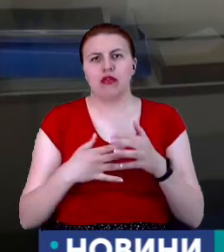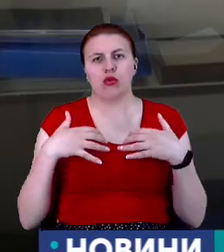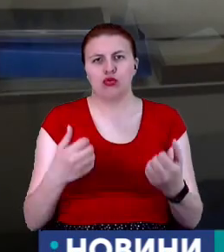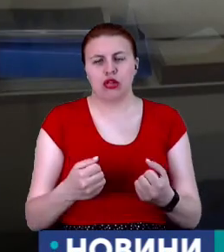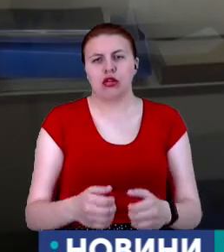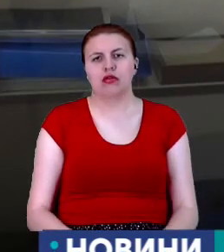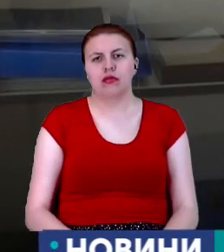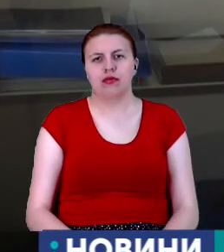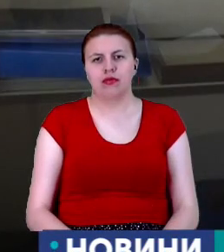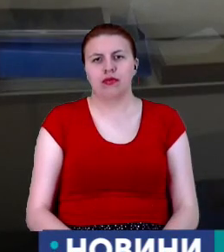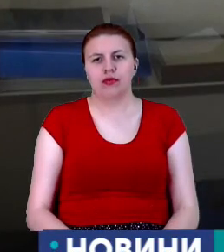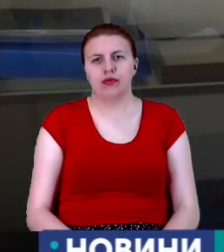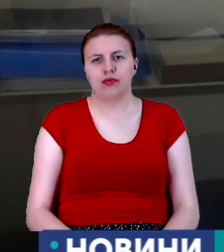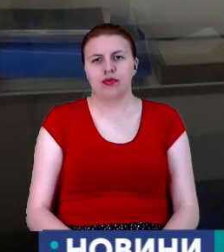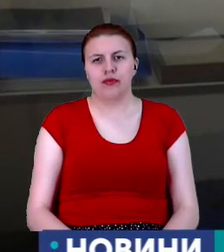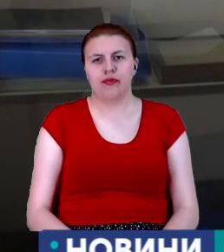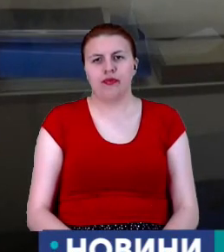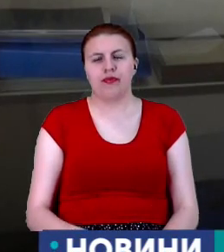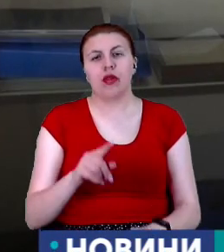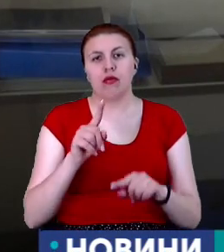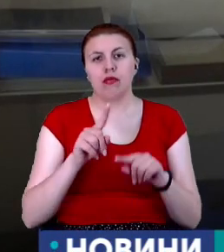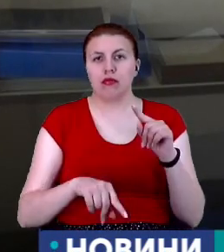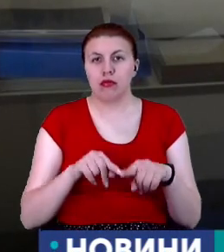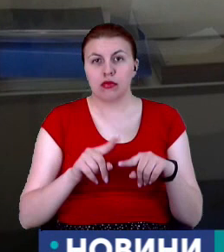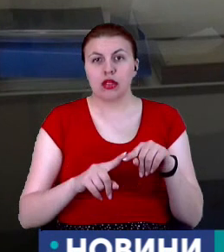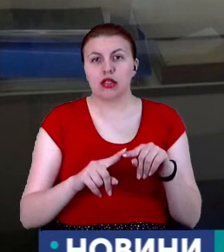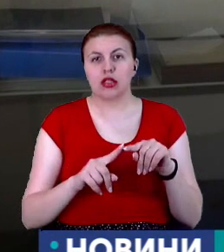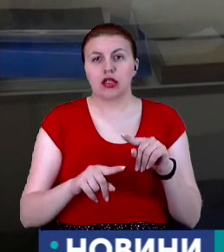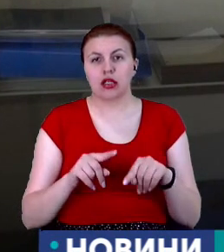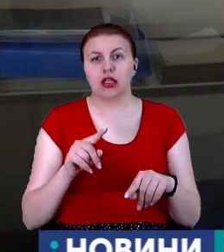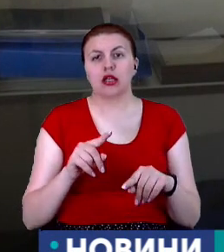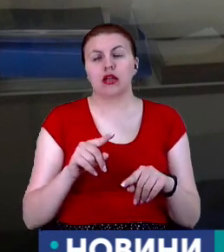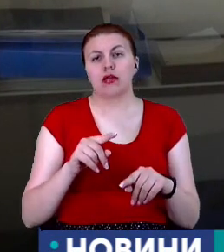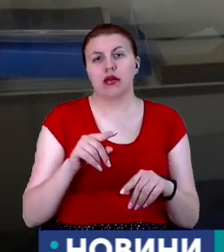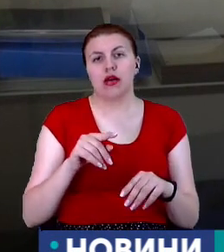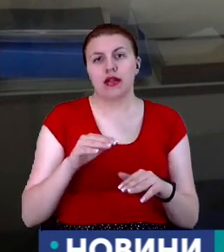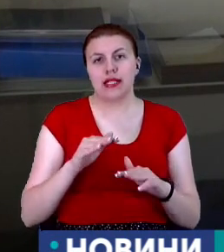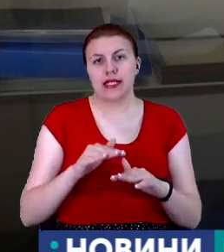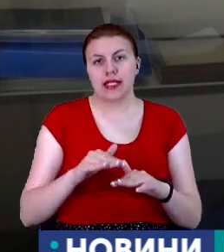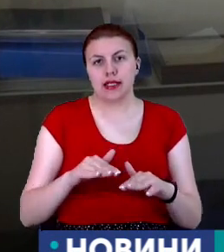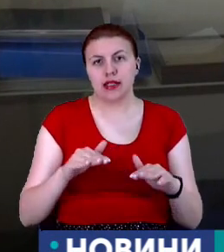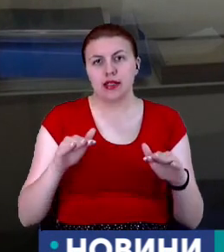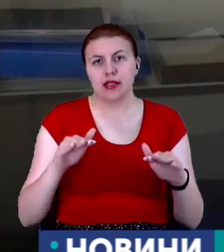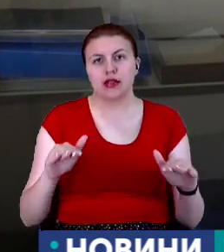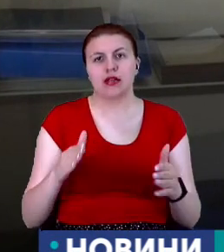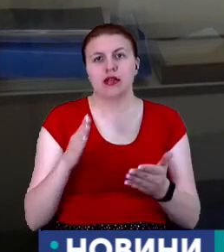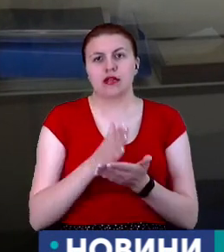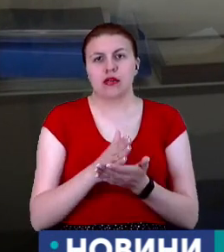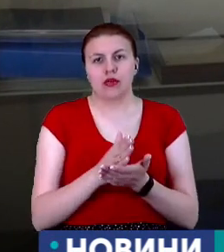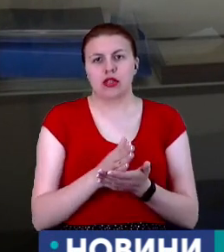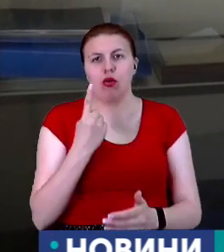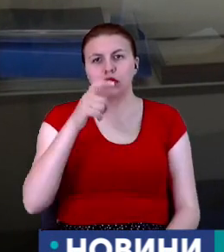родина, батьки, діти, і вони знаходяться, одна особа знаходиться